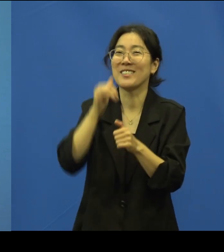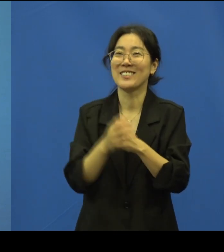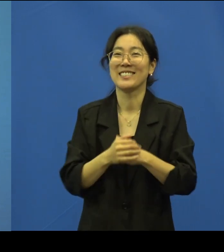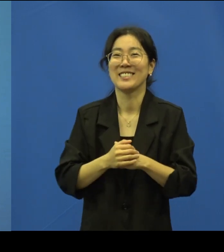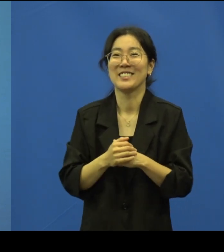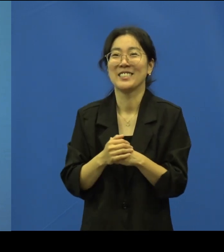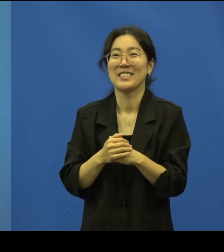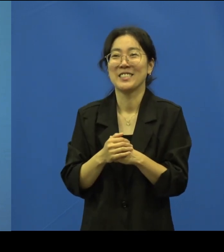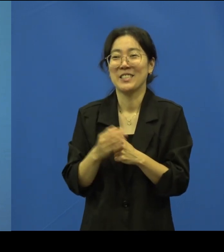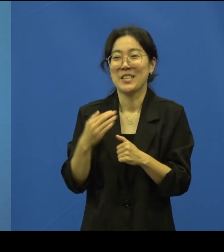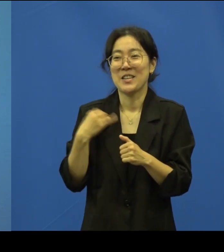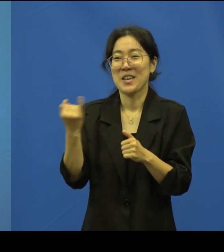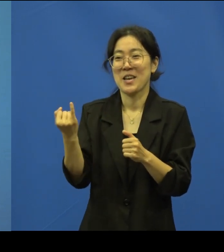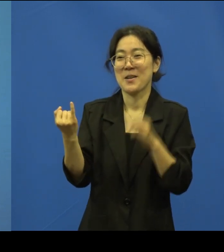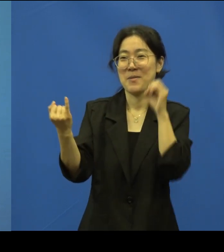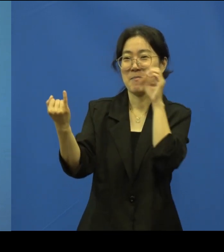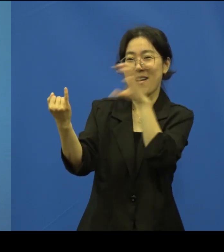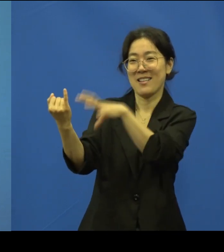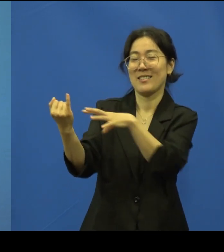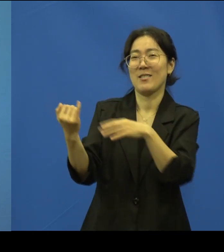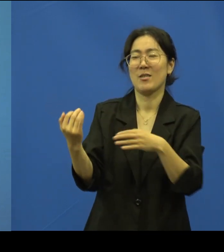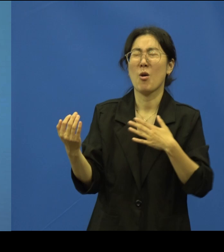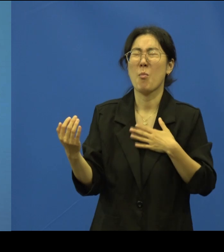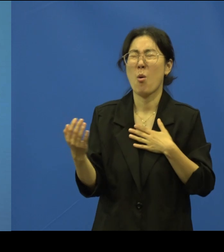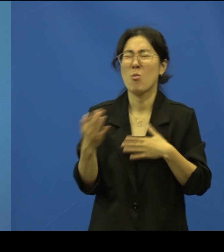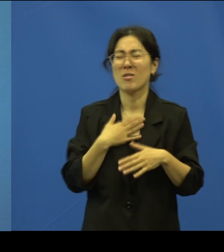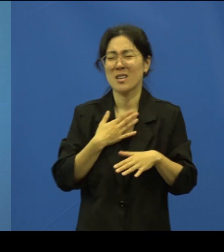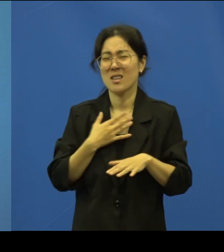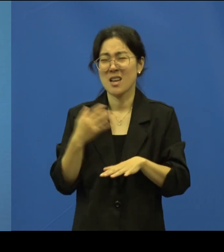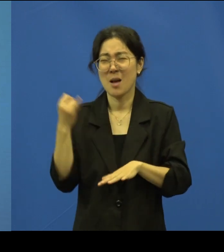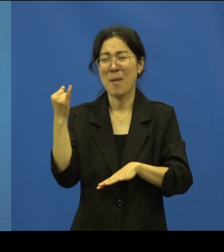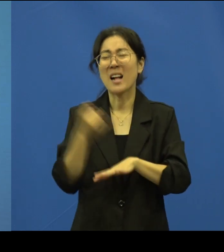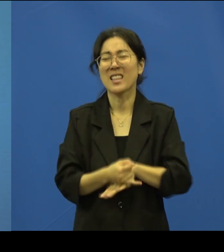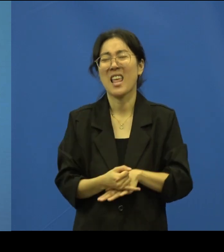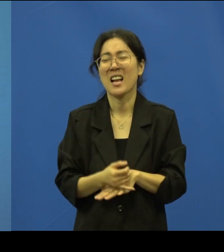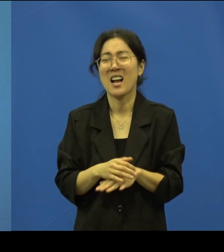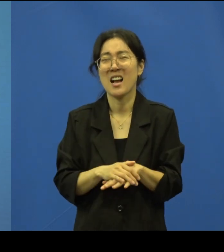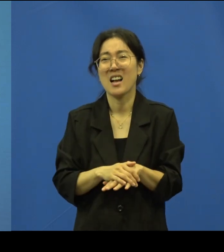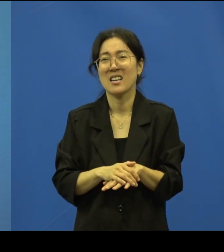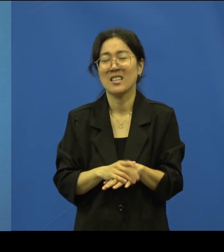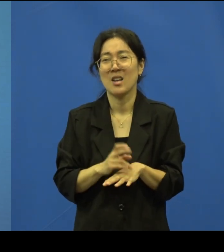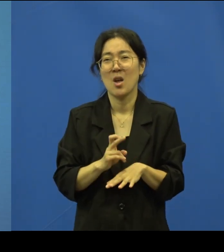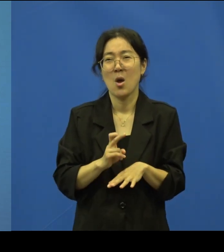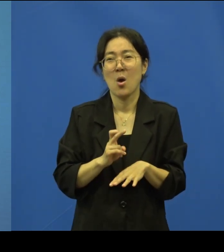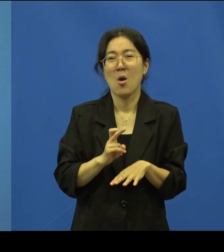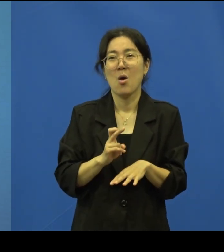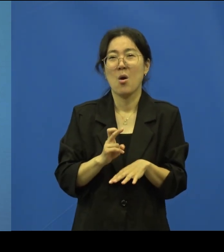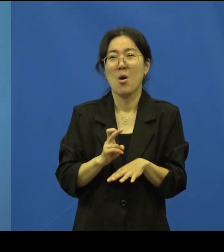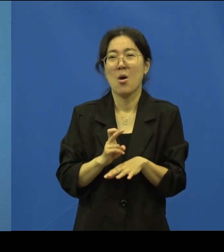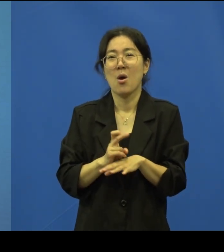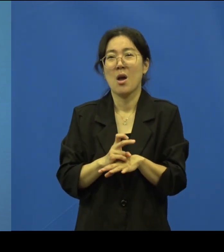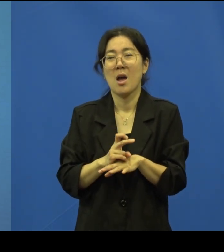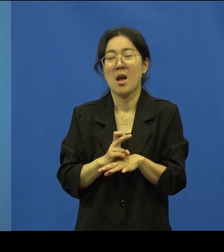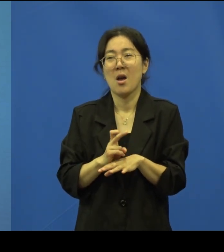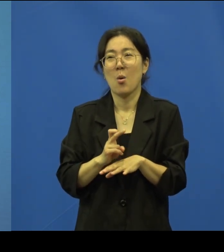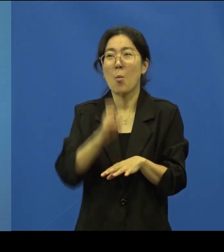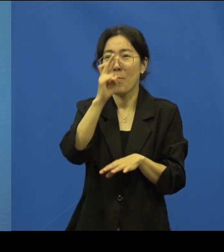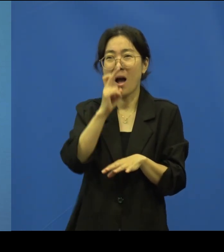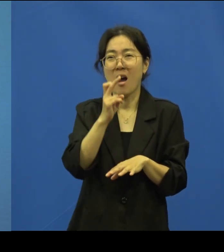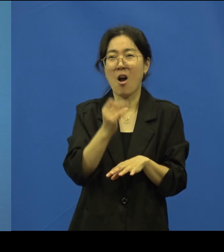여보, 우리 막내가 언니에게 치이고 오빠에게 치이고 사랑이 부족한